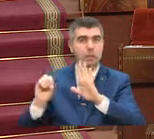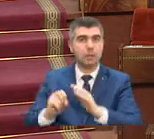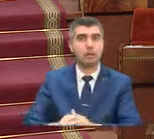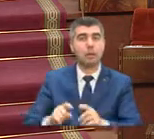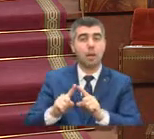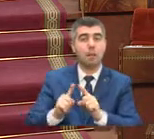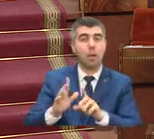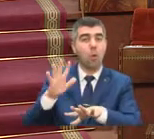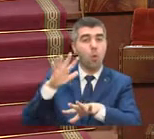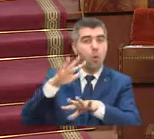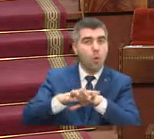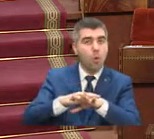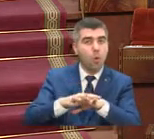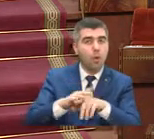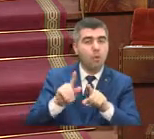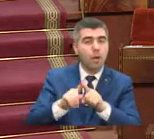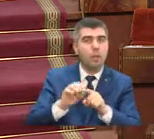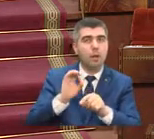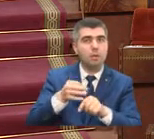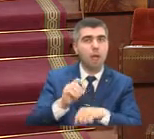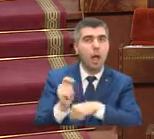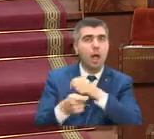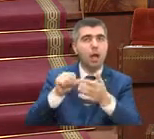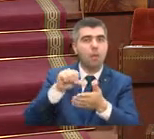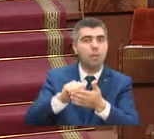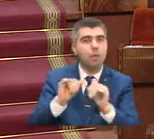نجتمعوا ونوجدوا الحل للعالم القروي بلا ما نزيدوا على بعضياتنا.